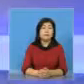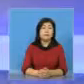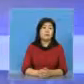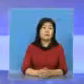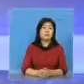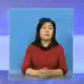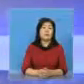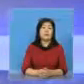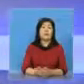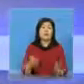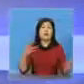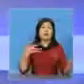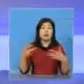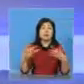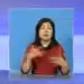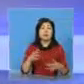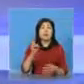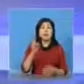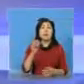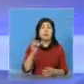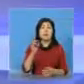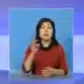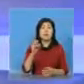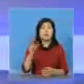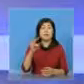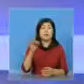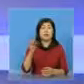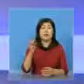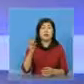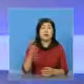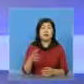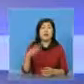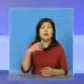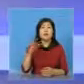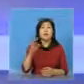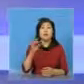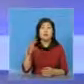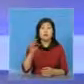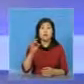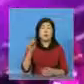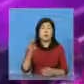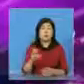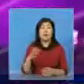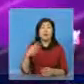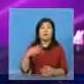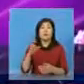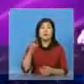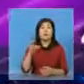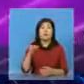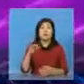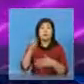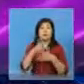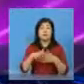С аншлагом прошел концерт Димаша Кудайбергена в Нью-Йорке. Как сообщает сайт dimash.news.com, зал арены Barclays Center был